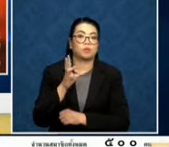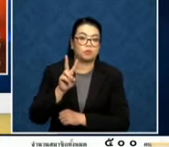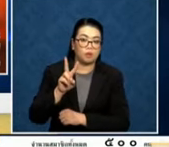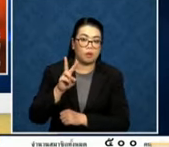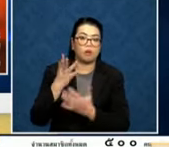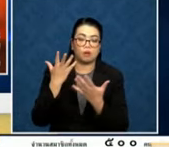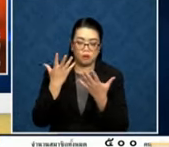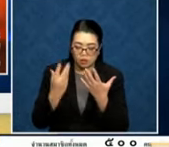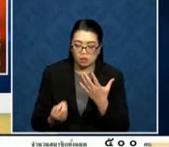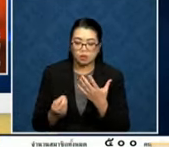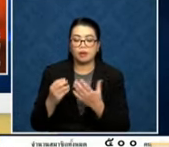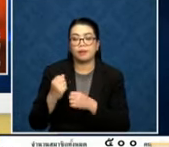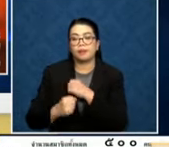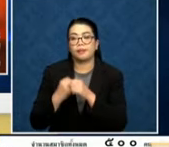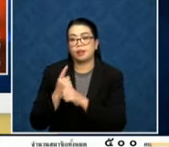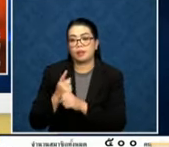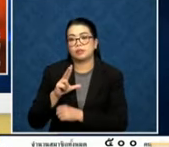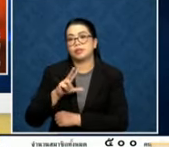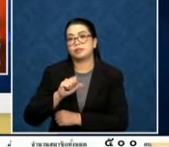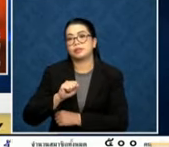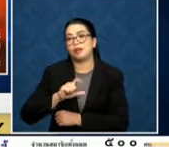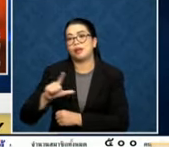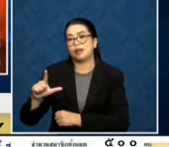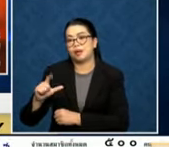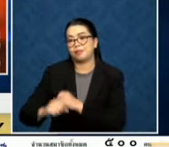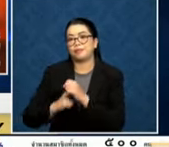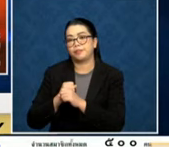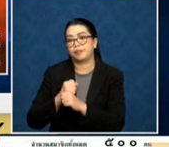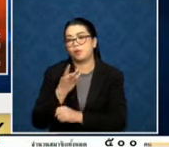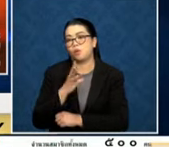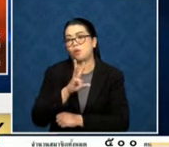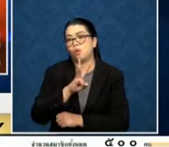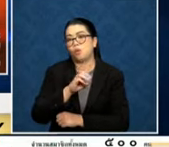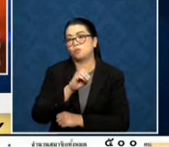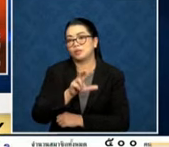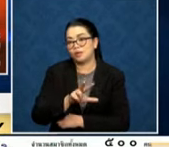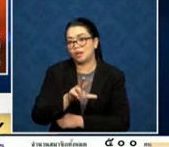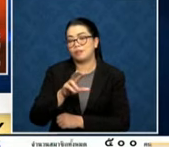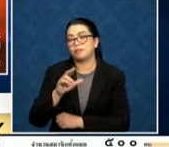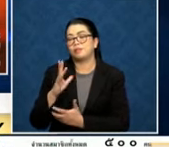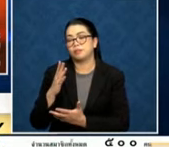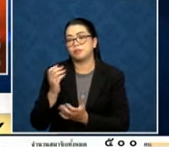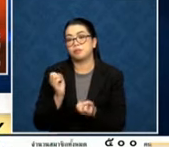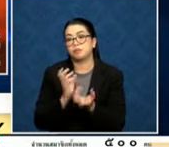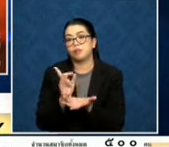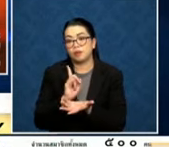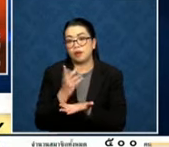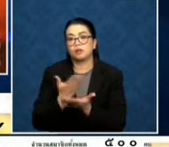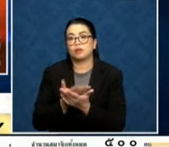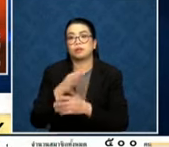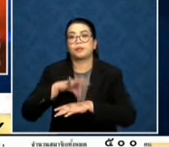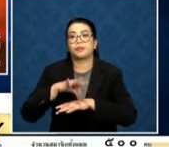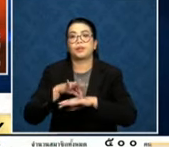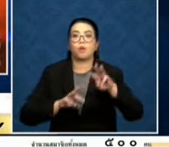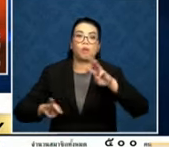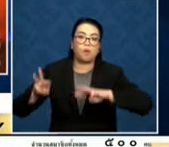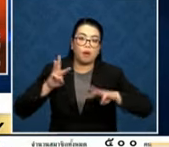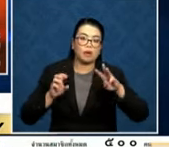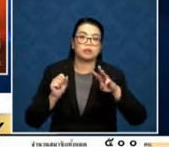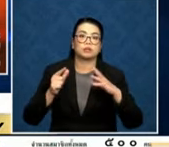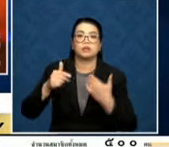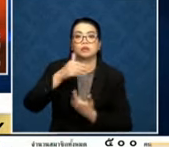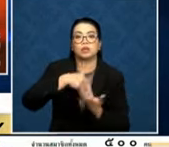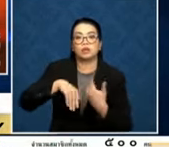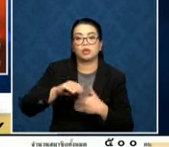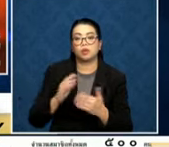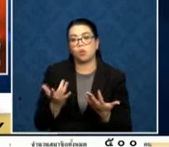ลดเหลือลงเหลืออยู่แค่ 300,000กว่าล้านบาทในปี 63นะครับส่งผลให้เกิดอะไรครับเกิดการว่างงานเศรษฐกิจชะลอตัว